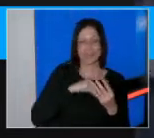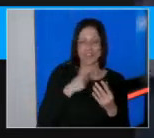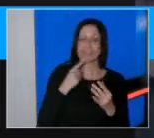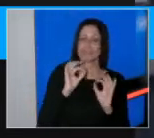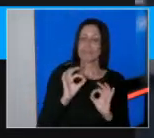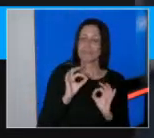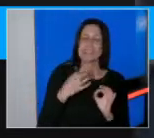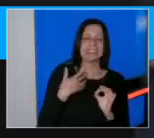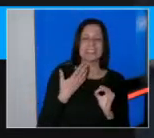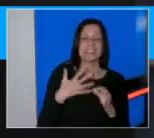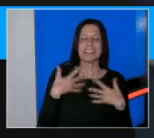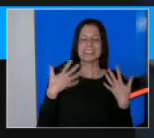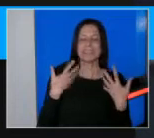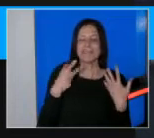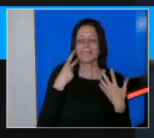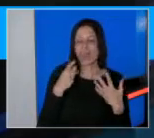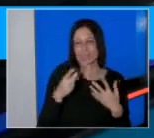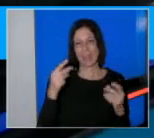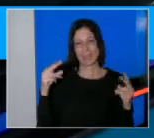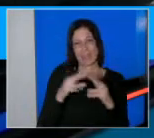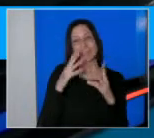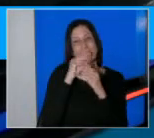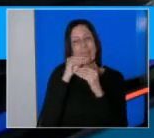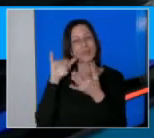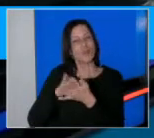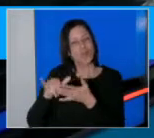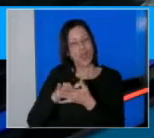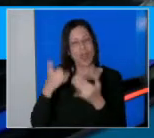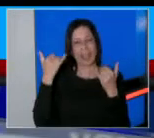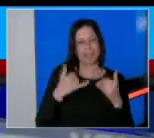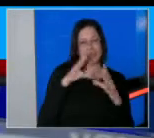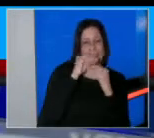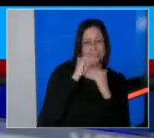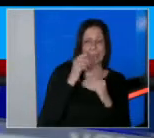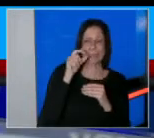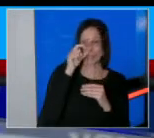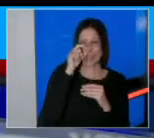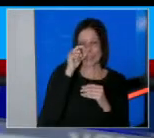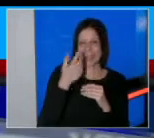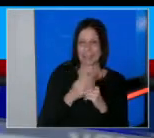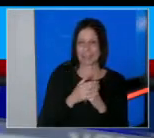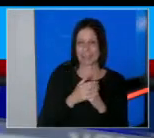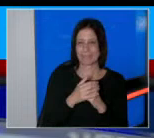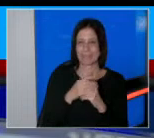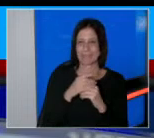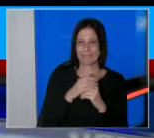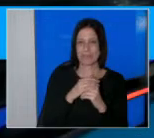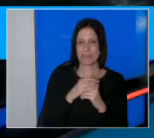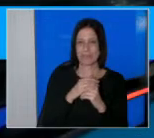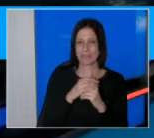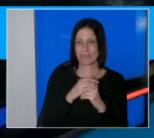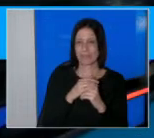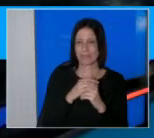אני שמח לראות אותך, נפגשנו, דיברנו בניו יורק, עכשיו אנחנו מדברים בדובאי, אני מאחל כן, לך. אני... בבקשה.